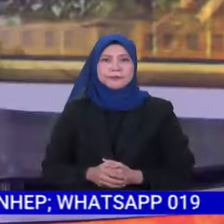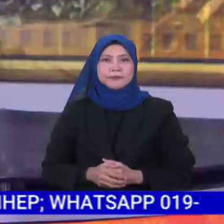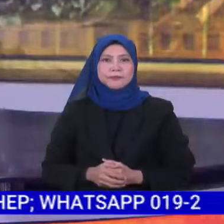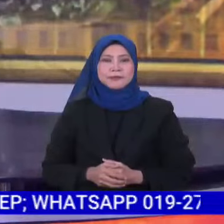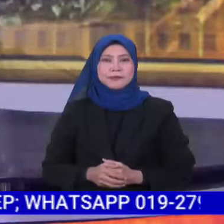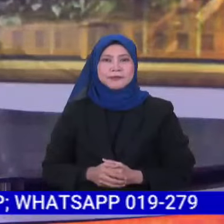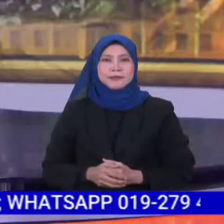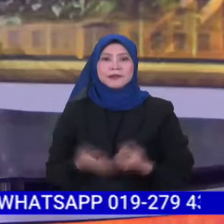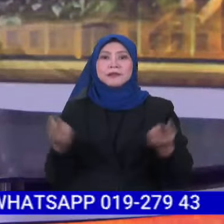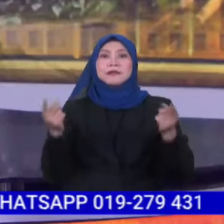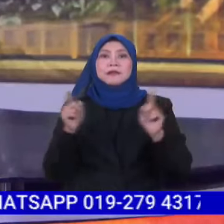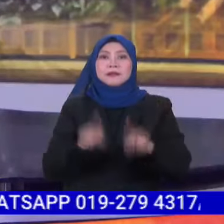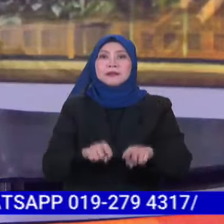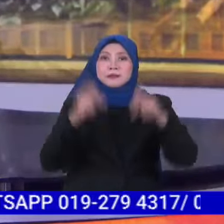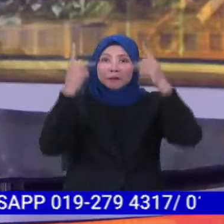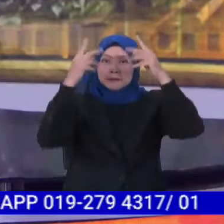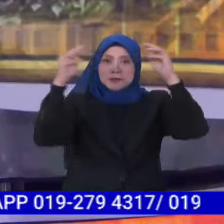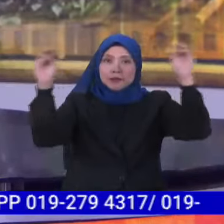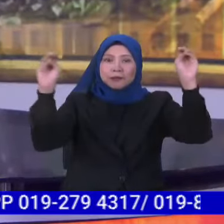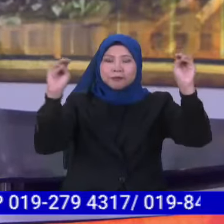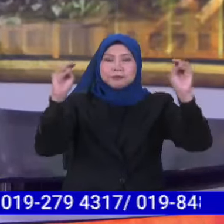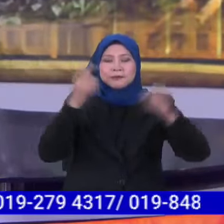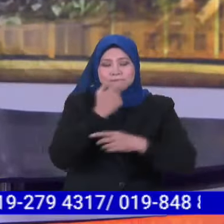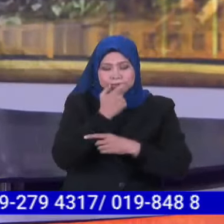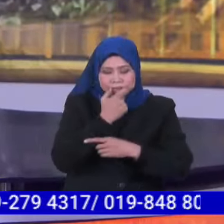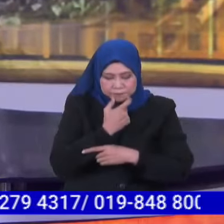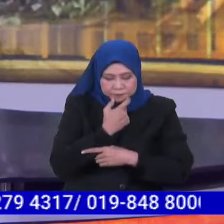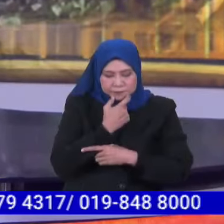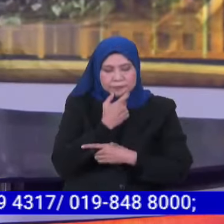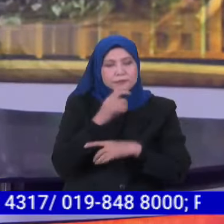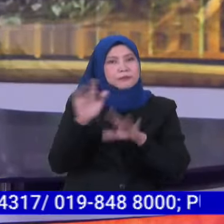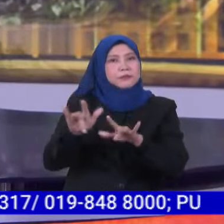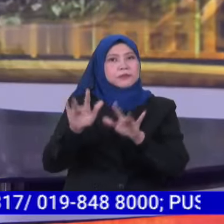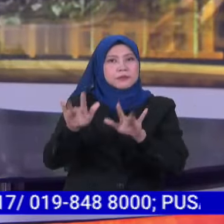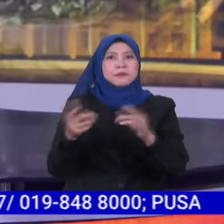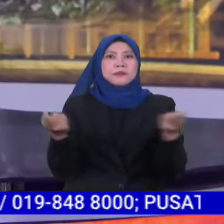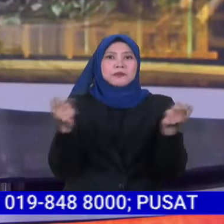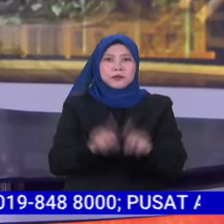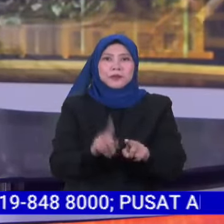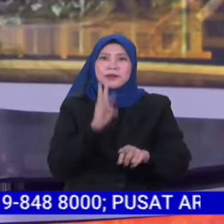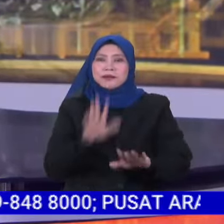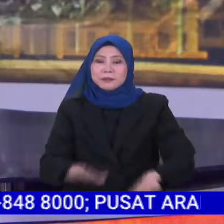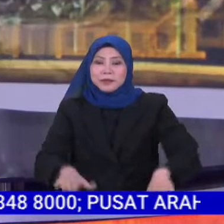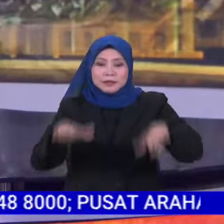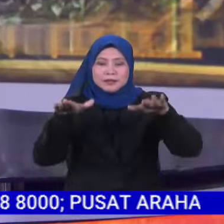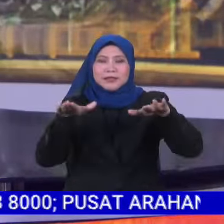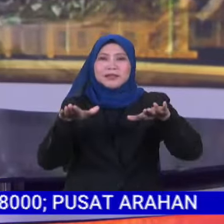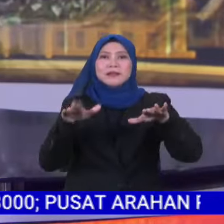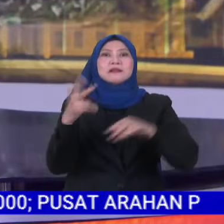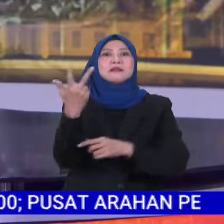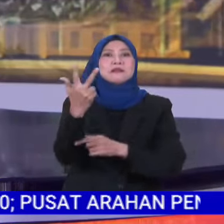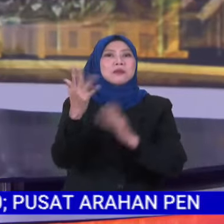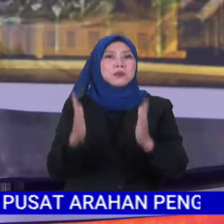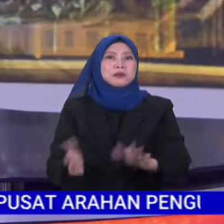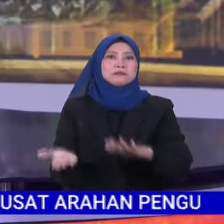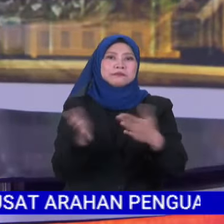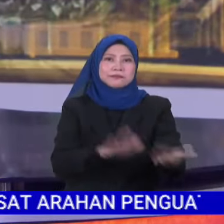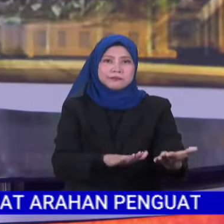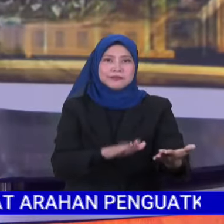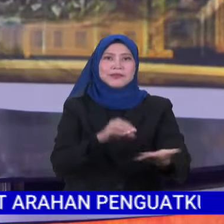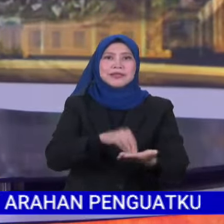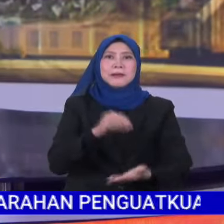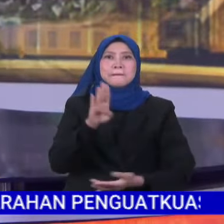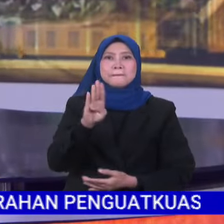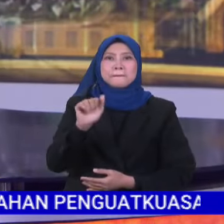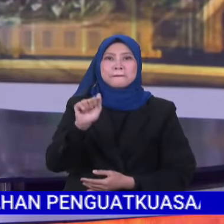susulan kejadian itu berani mencairkan rasa sedih dan Simpati Atas kejadian banjir yang mengorbankan 3 wajib paling